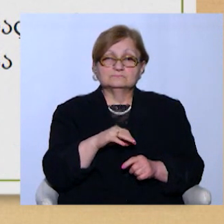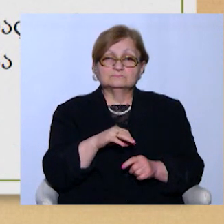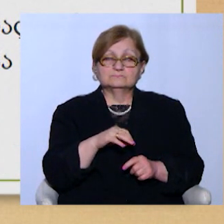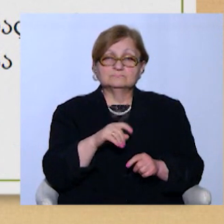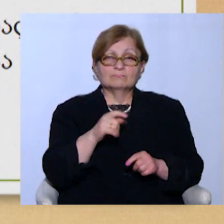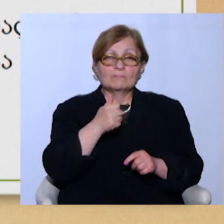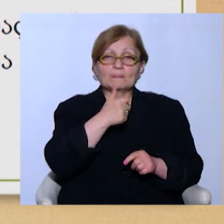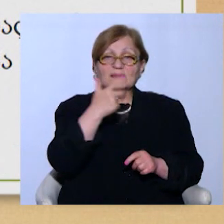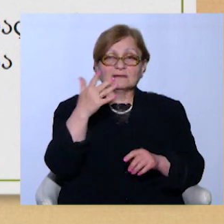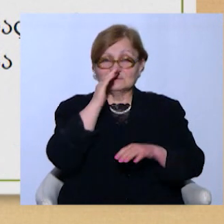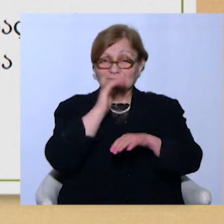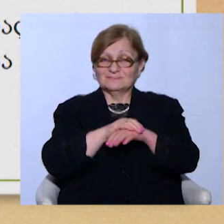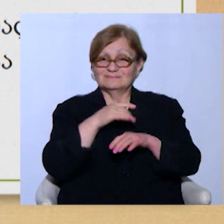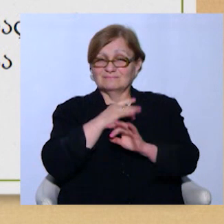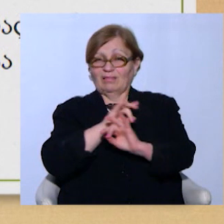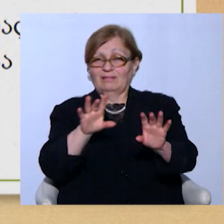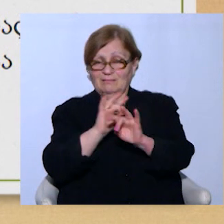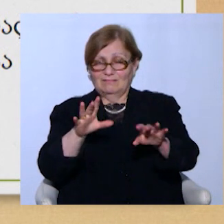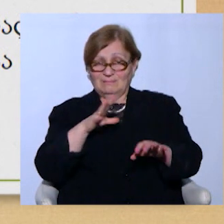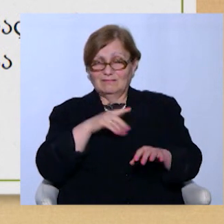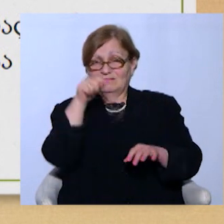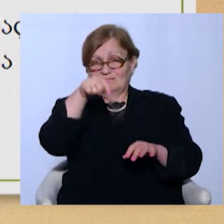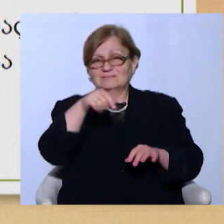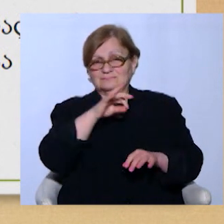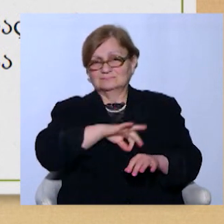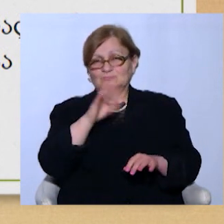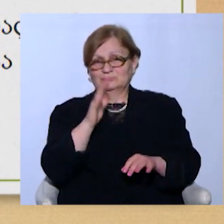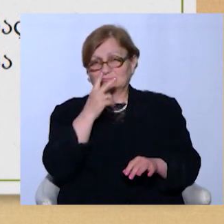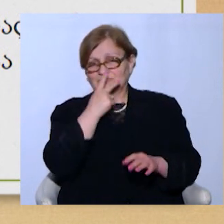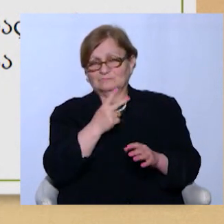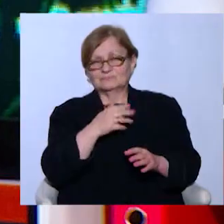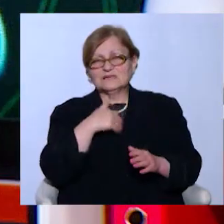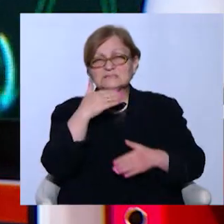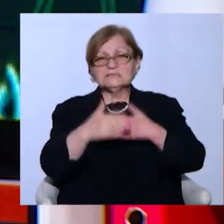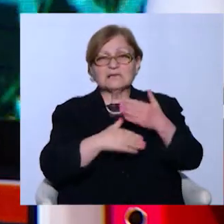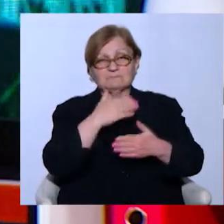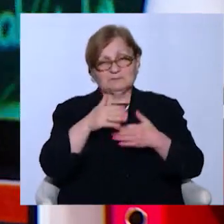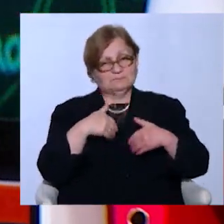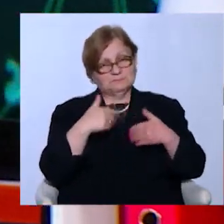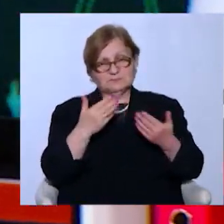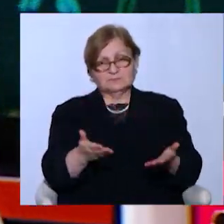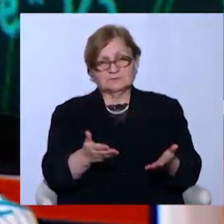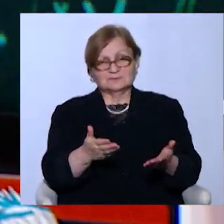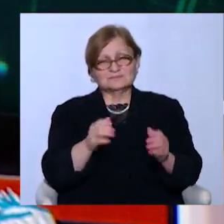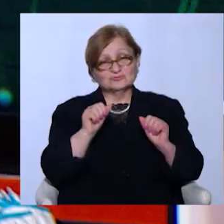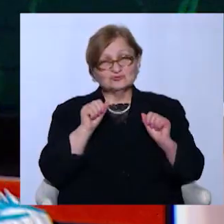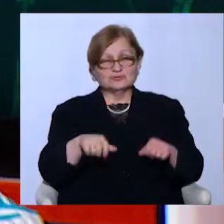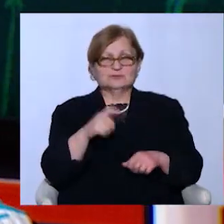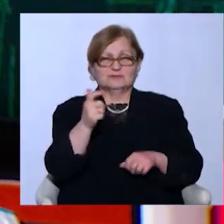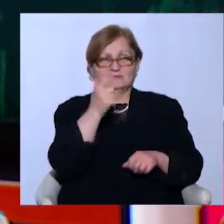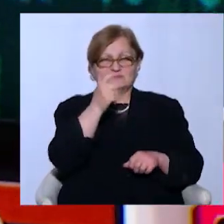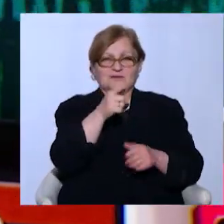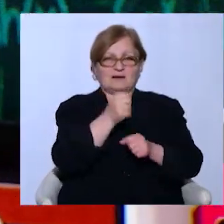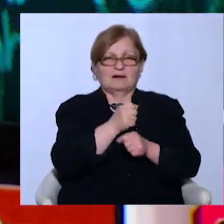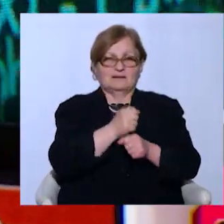ის რამდენიმე ფაქტი, რაც ჩვენ აქ გამოვიყენეთ. და მოკლედ წარმატებებს გისურვებთ. იქნებ შეძლოთ და დამოუკიდებლად